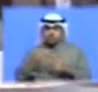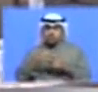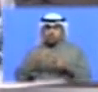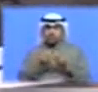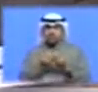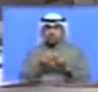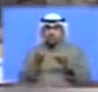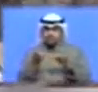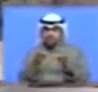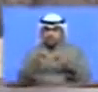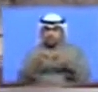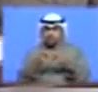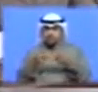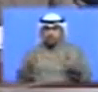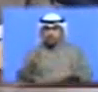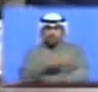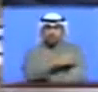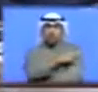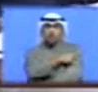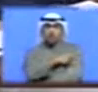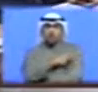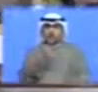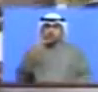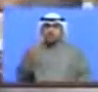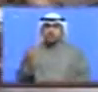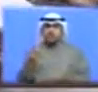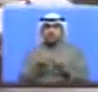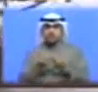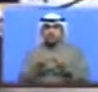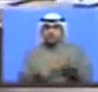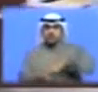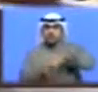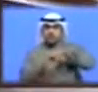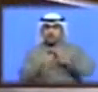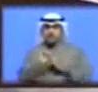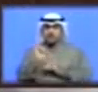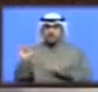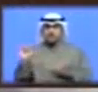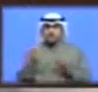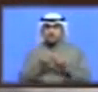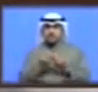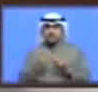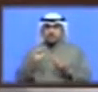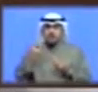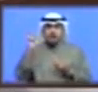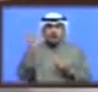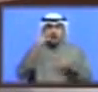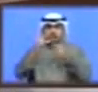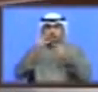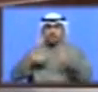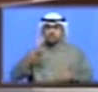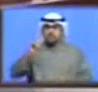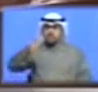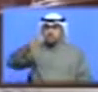المشترك أكثر من 20 نائبا، كما ترأسه من جانب البنك الدولي مدير أول قطاع الحوكمة العالمية